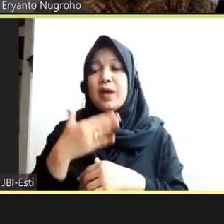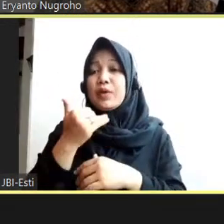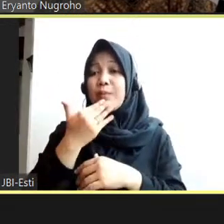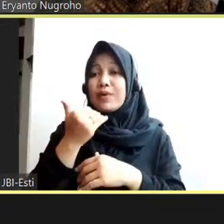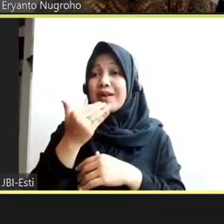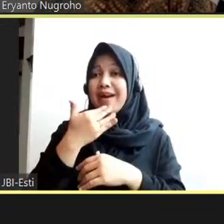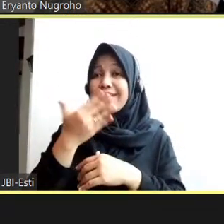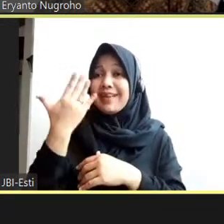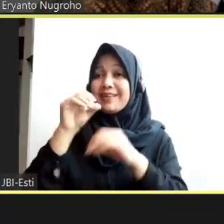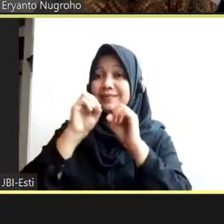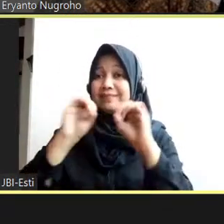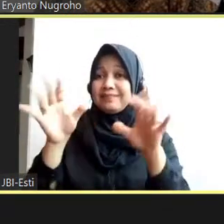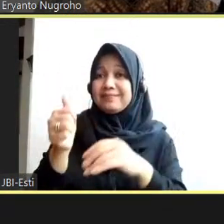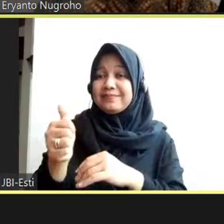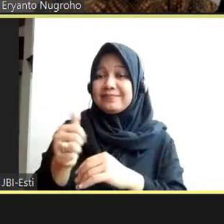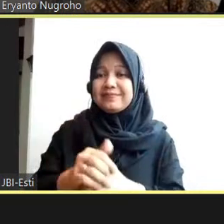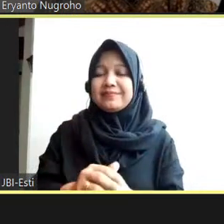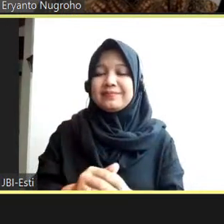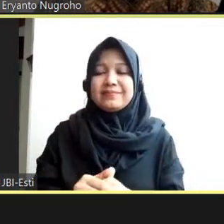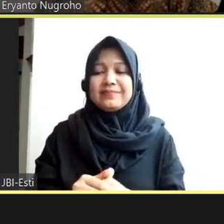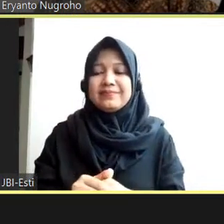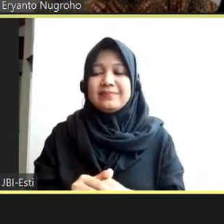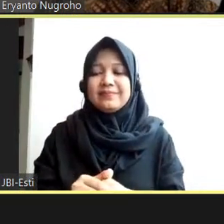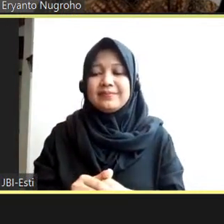terhadap pertanyaan dari Rizky.